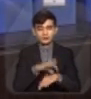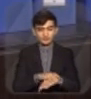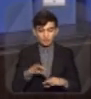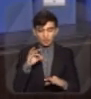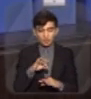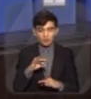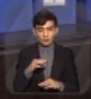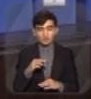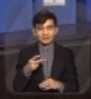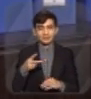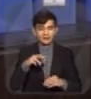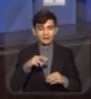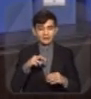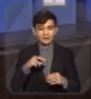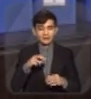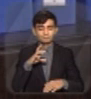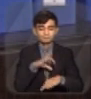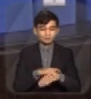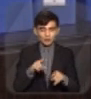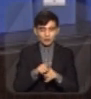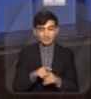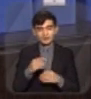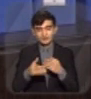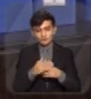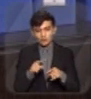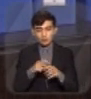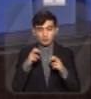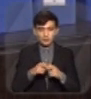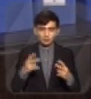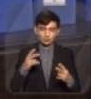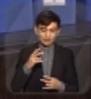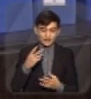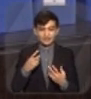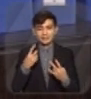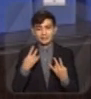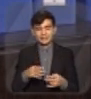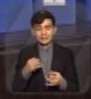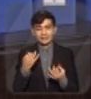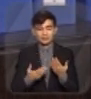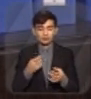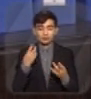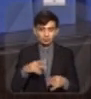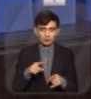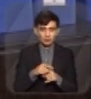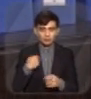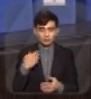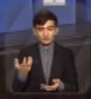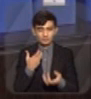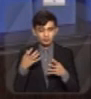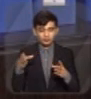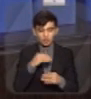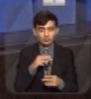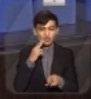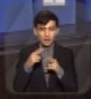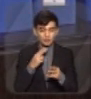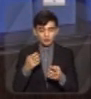определить, то есть для того, чтобы определить, нужна ли проверка этому объекту, мы изучаем досконально эту